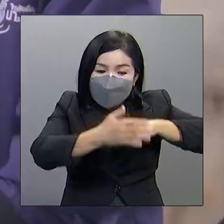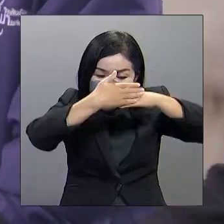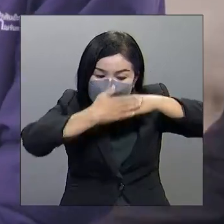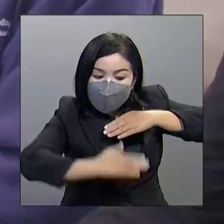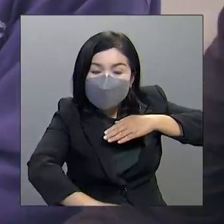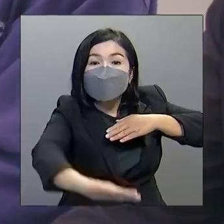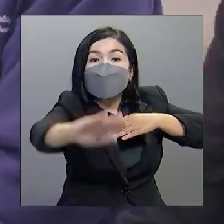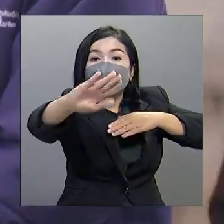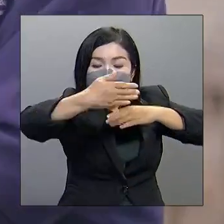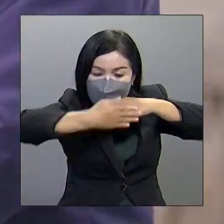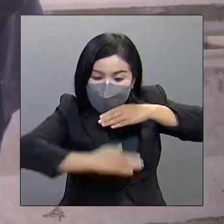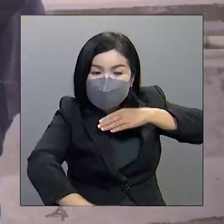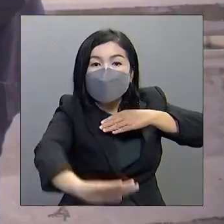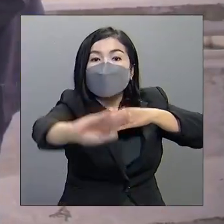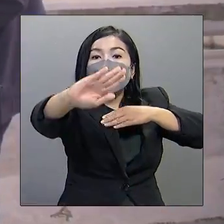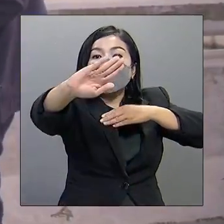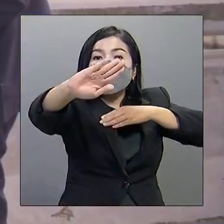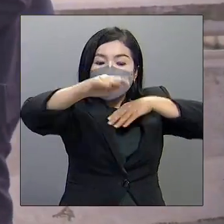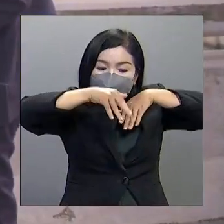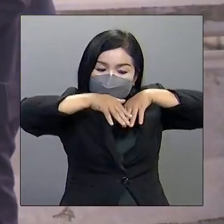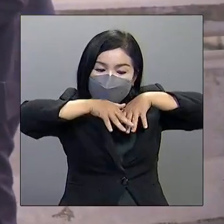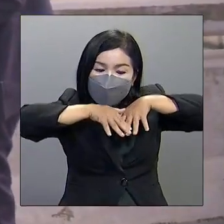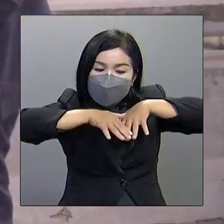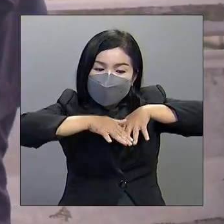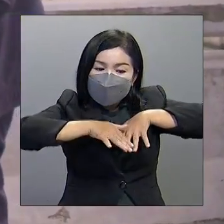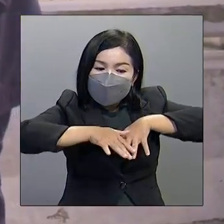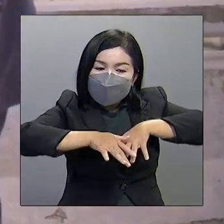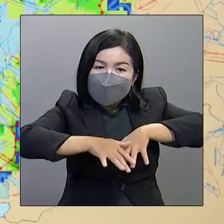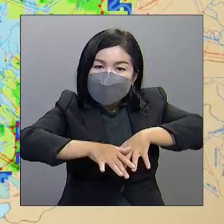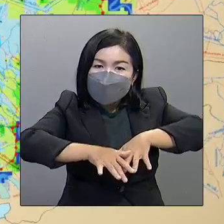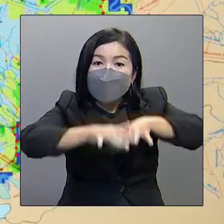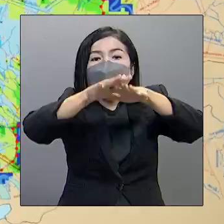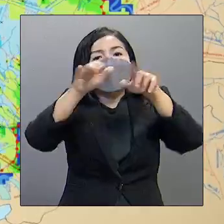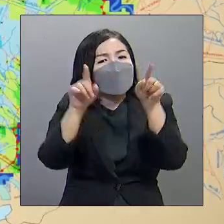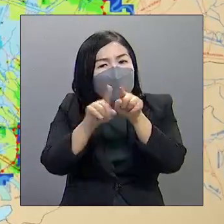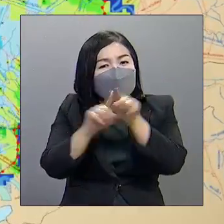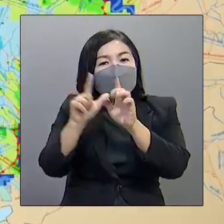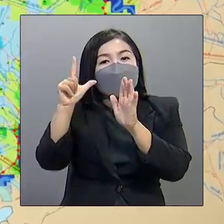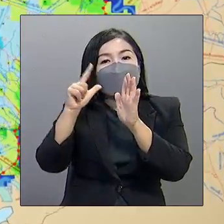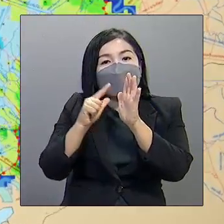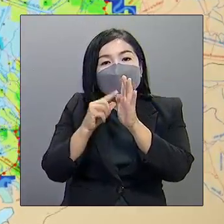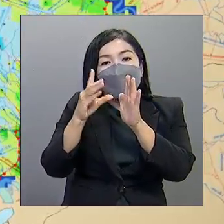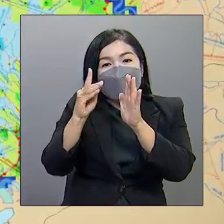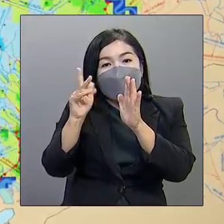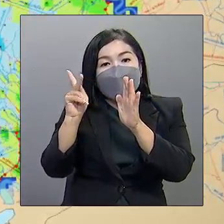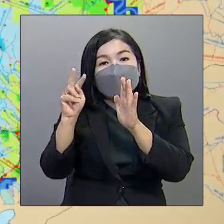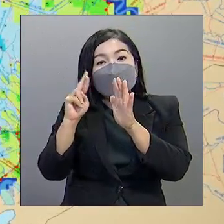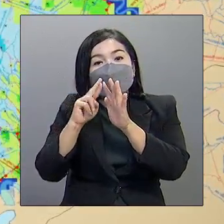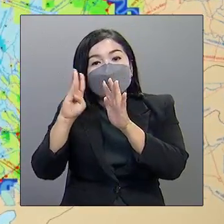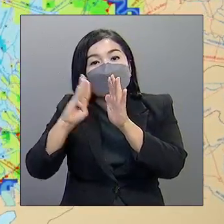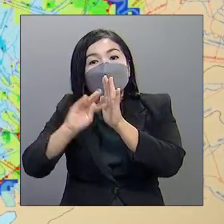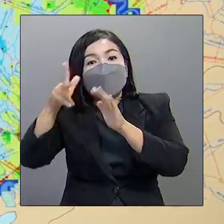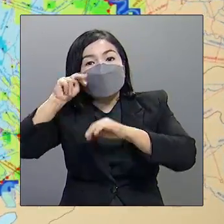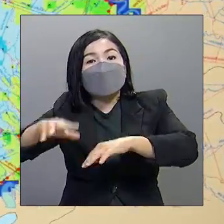ท้อง นะครับเปลี่ยนแผนที่อันนี ้แล้วอย่างที่ผมบอกว่าตอนนี้โซนราชบังเองเนี่ยเขามีน้ำเต็มแล้วดังนั้นเนี่ยการที่เราจะ